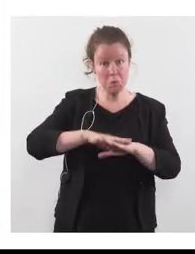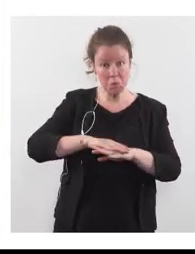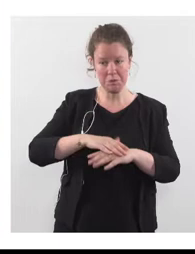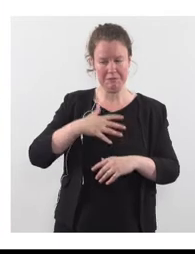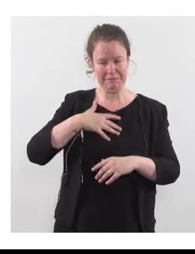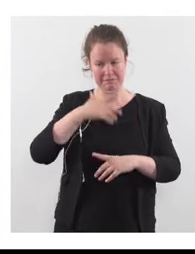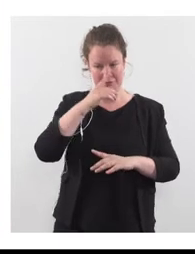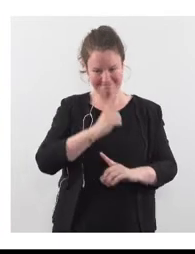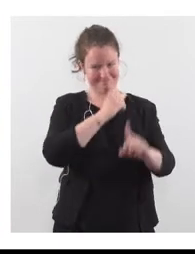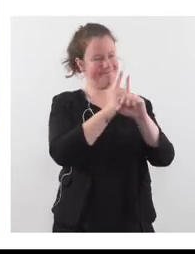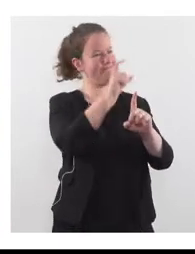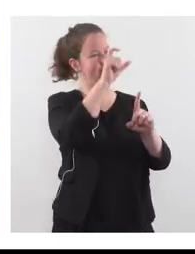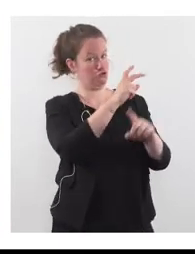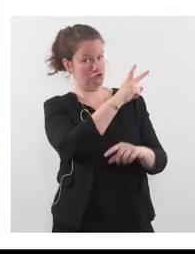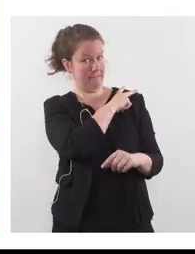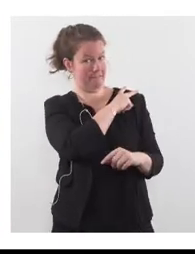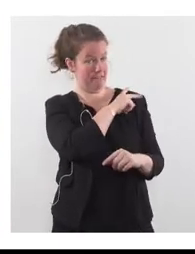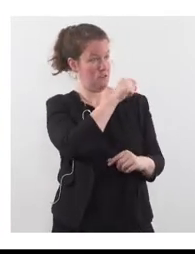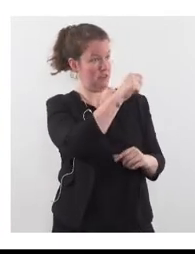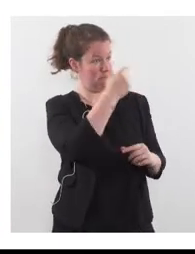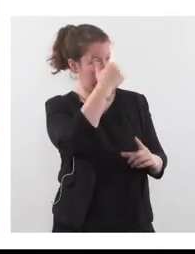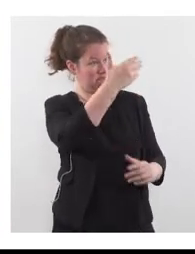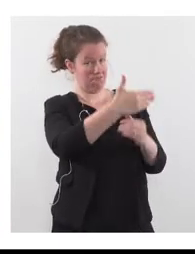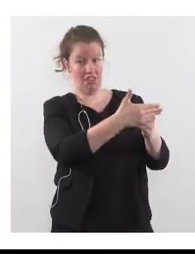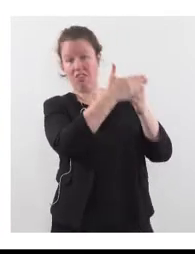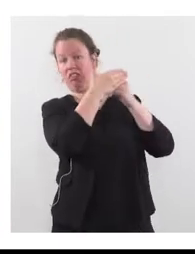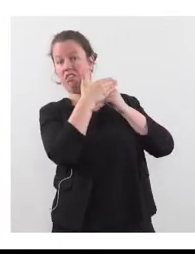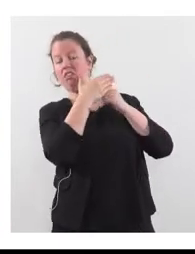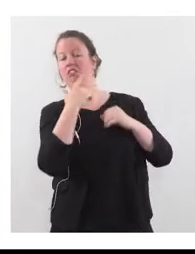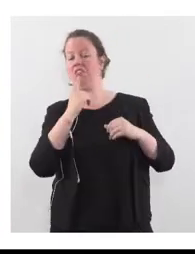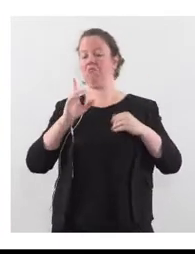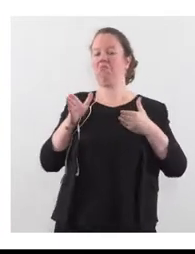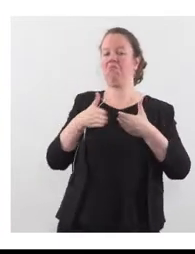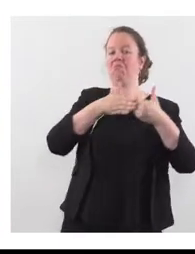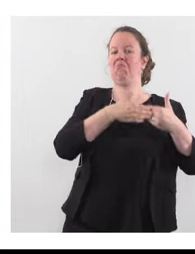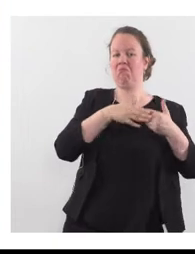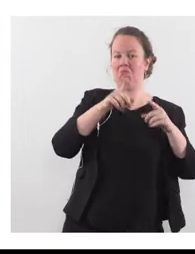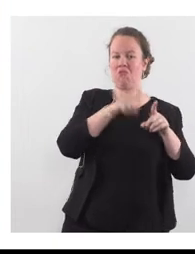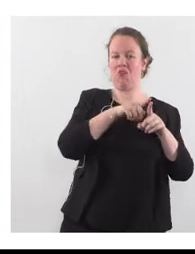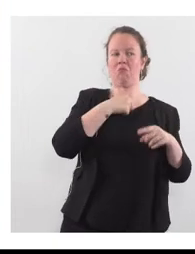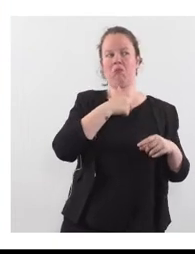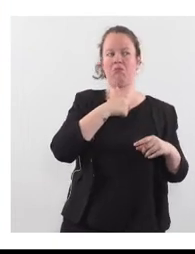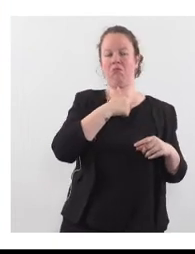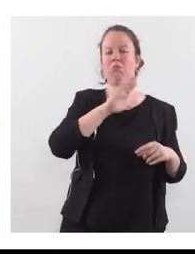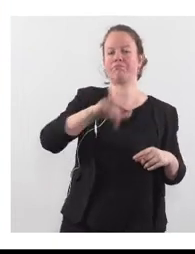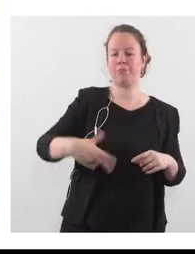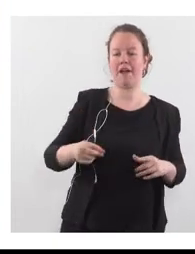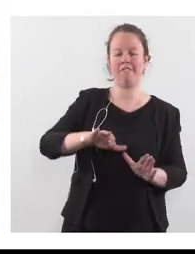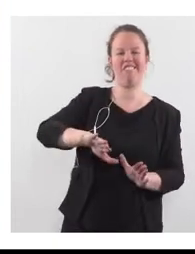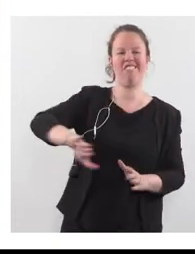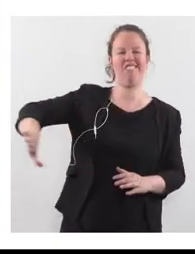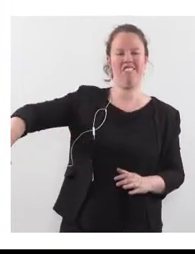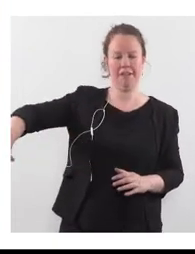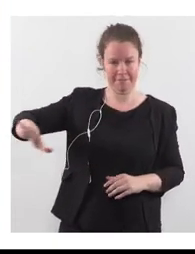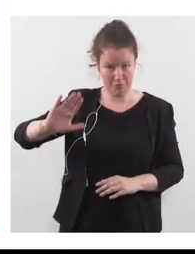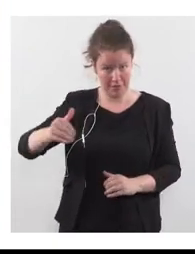est ressorti de notre instruction qu'une enquête interne avait bien été diligentée suite au signalement du salarié, mais qu'elle avait